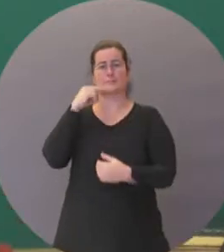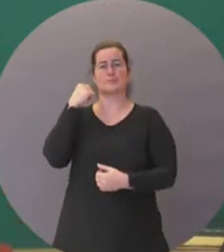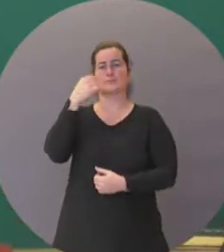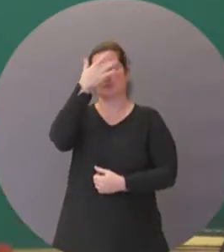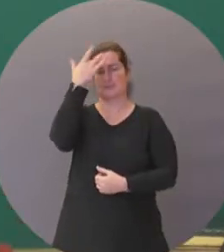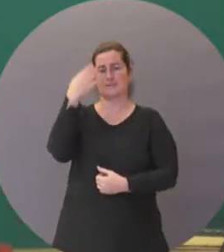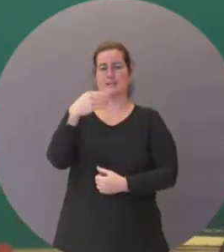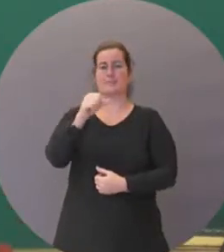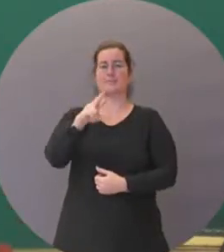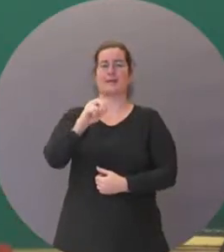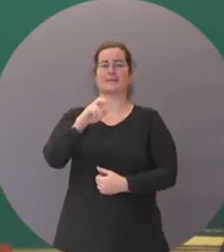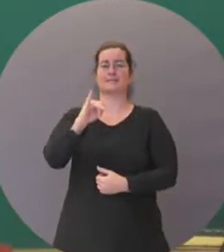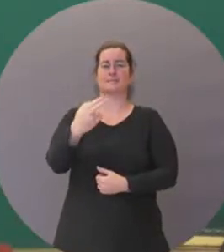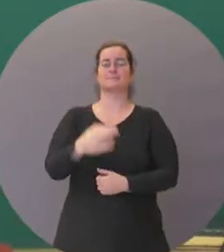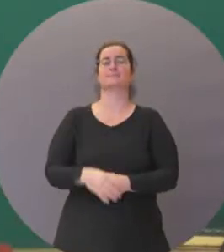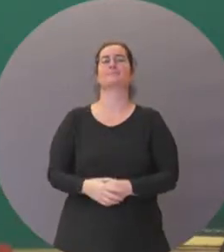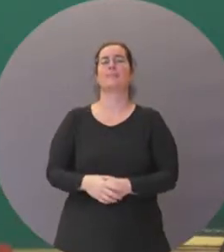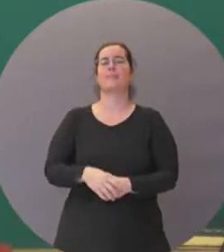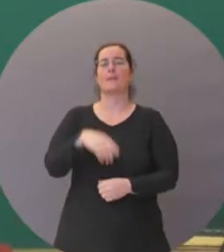pouvoir à Monsieur Marie